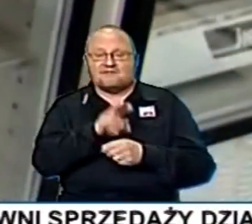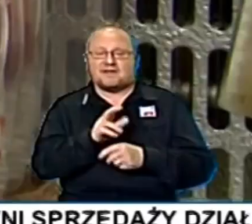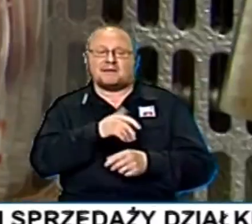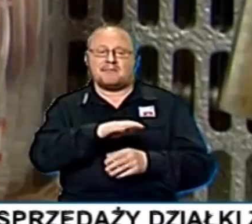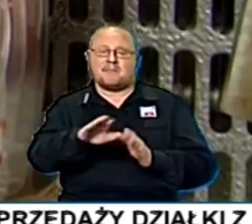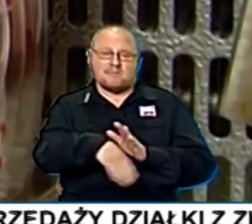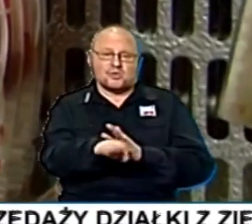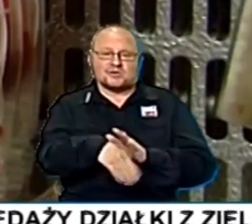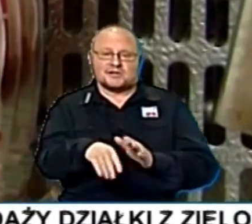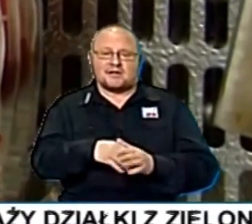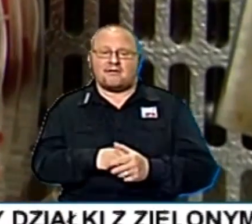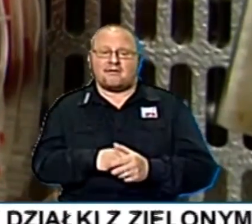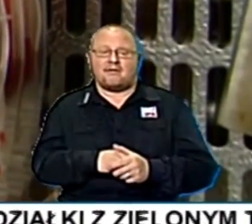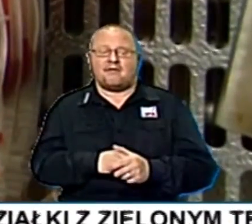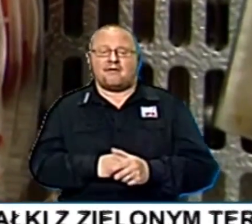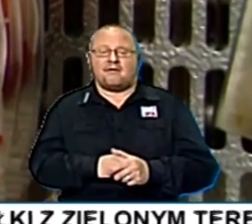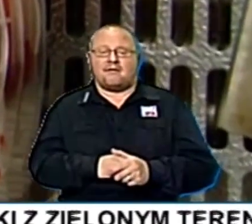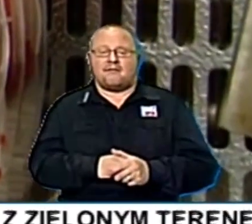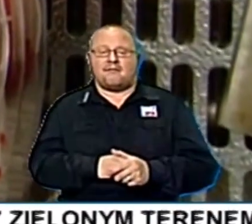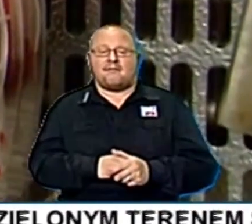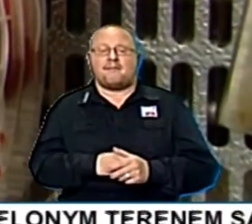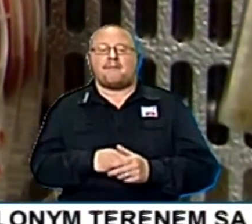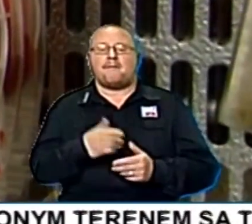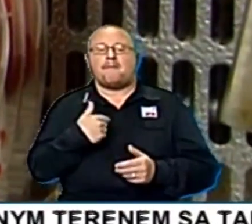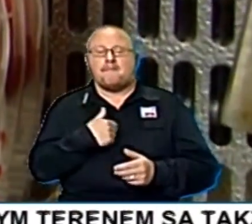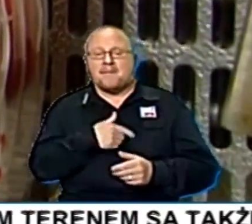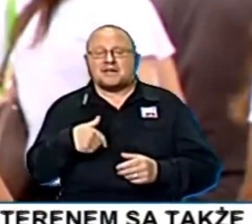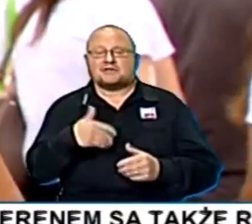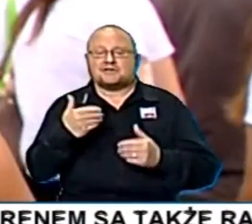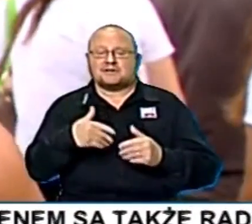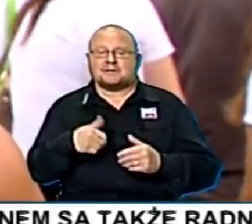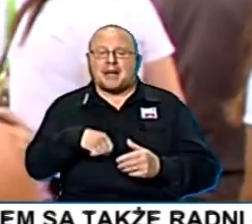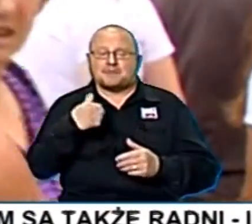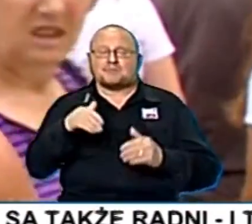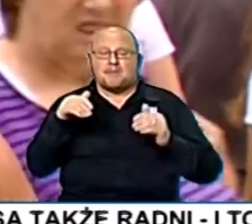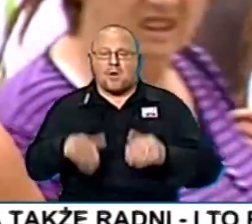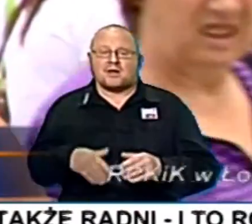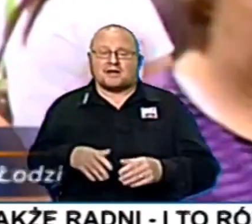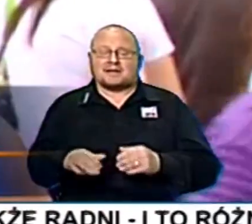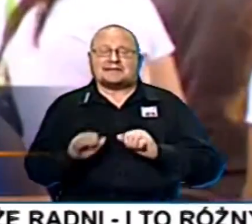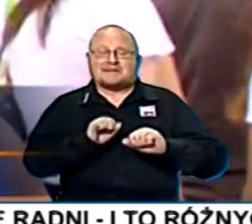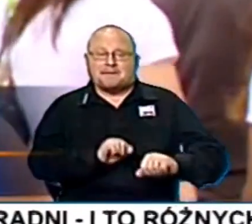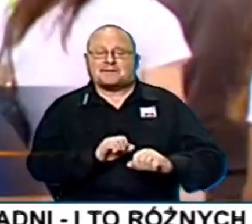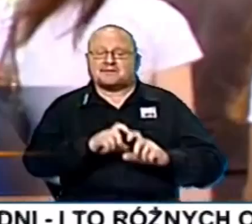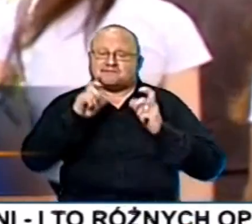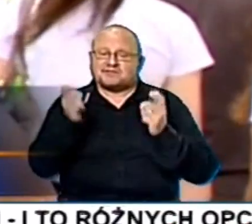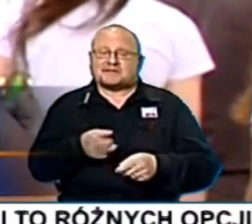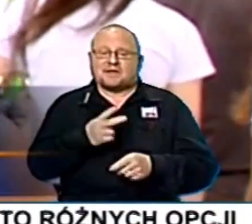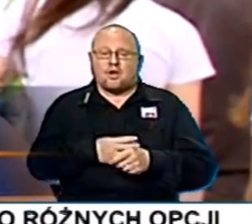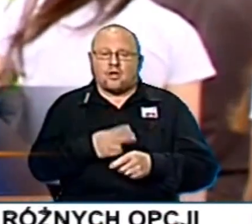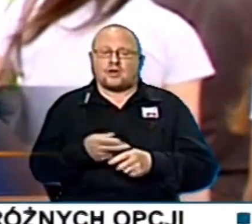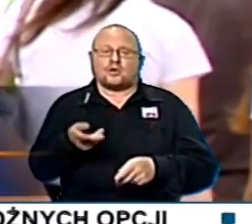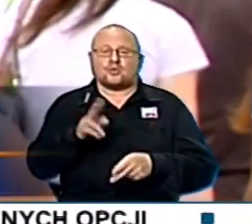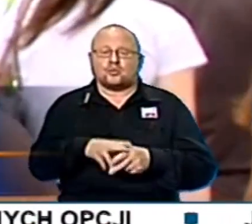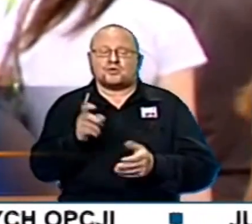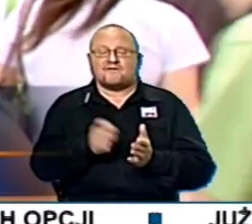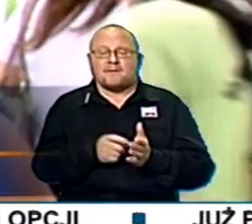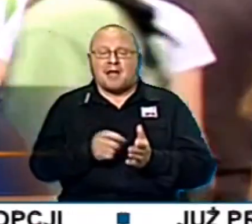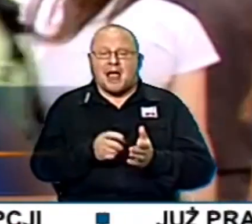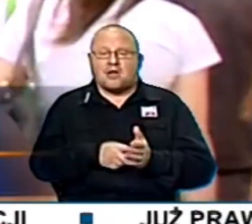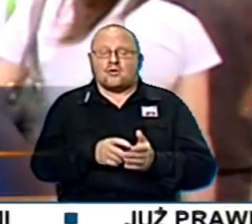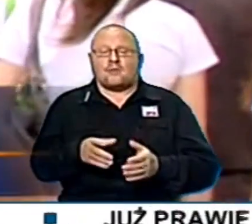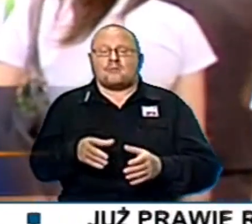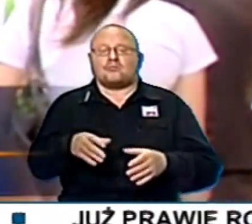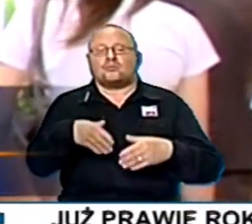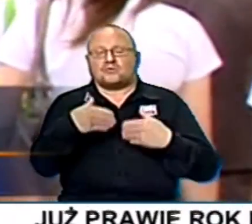pustkami. Deficyt dotyczy wszystkich grup. My, żebyśmy mogli zabezpieczyć wszystkich chorych, którzy wymagają